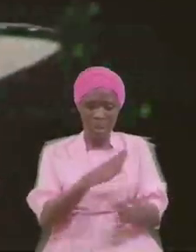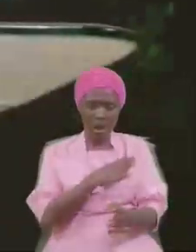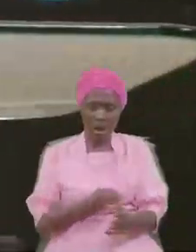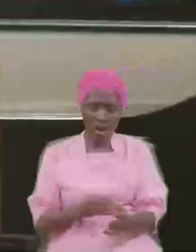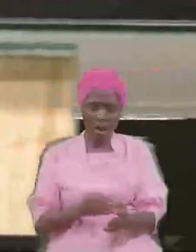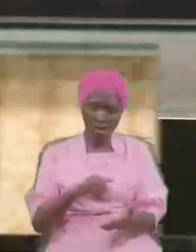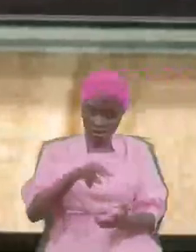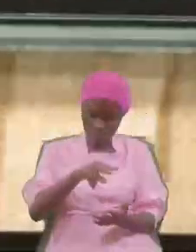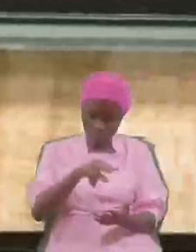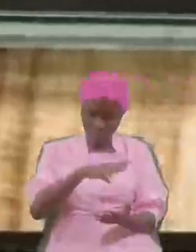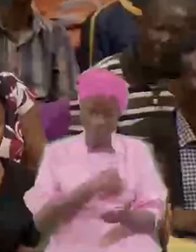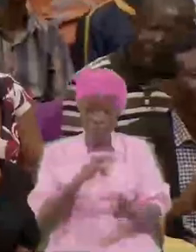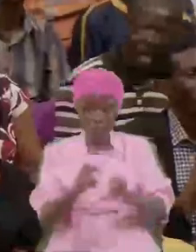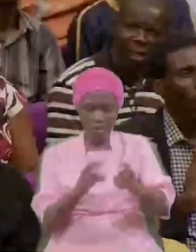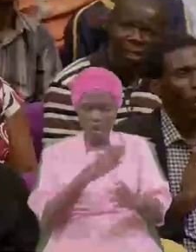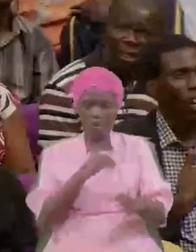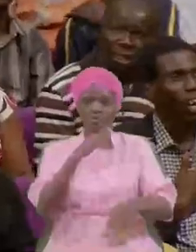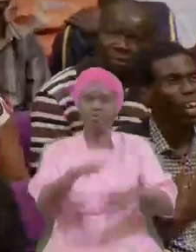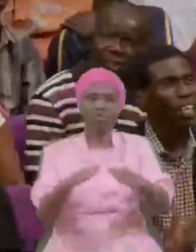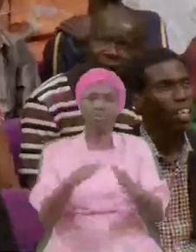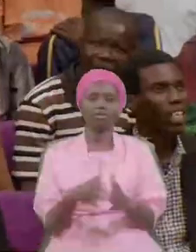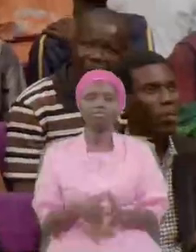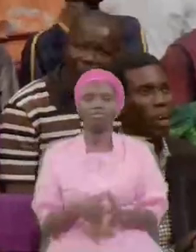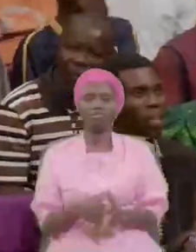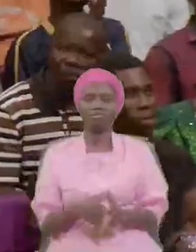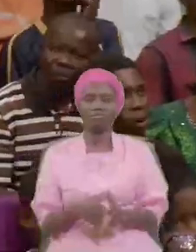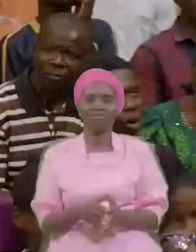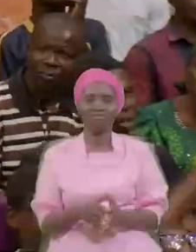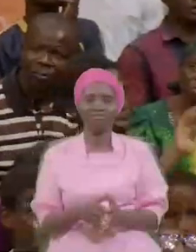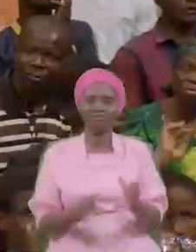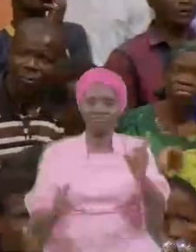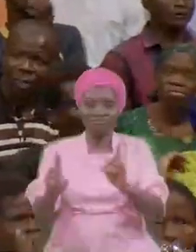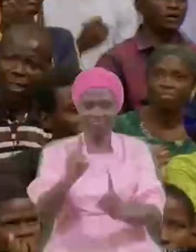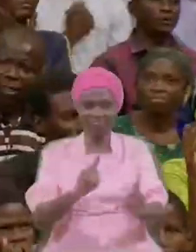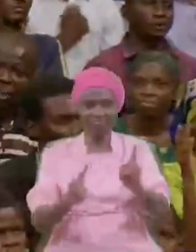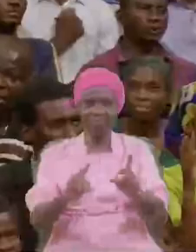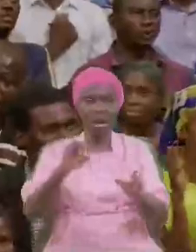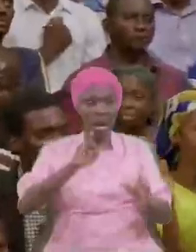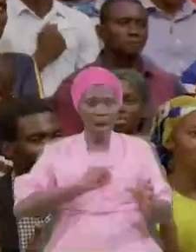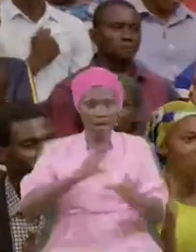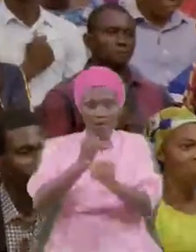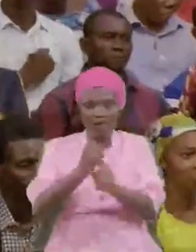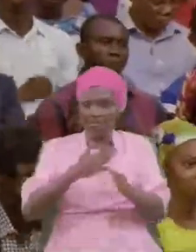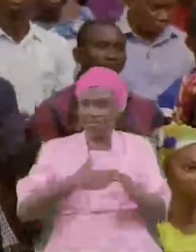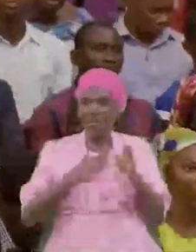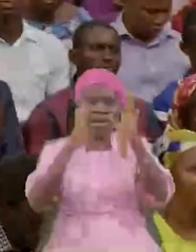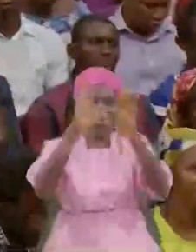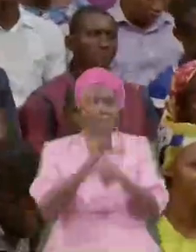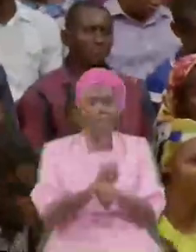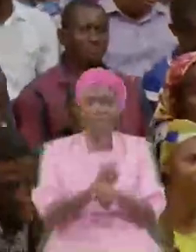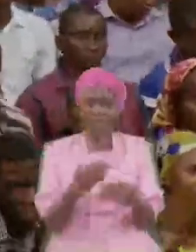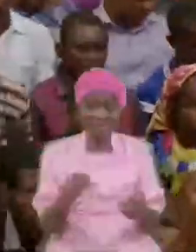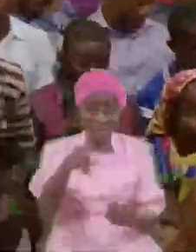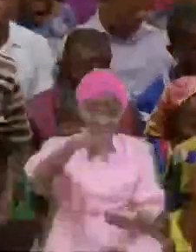là, et il se leva d'un bois et marcha. Je me lève d'un bois et je marche. Je reçois